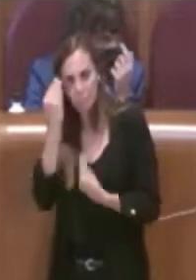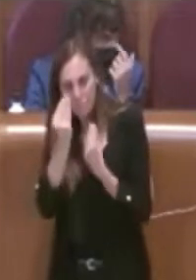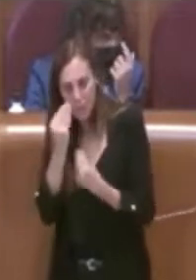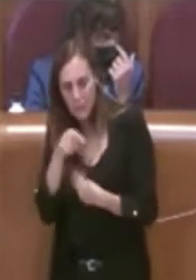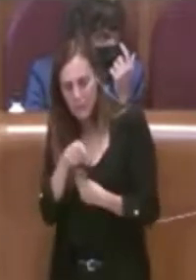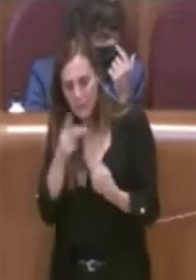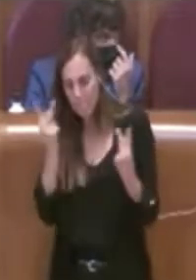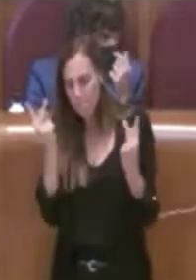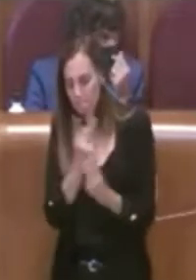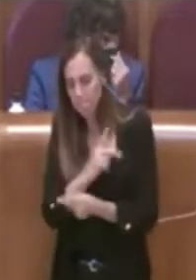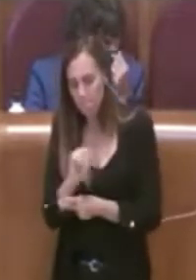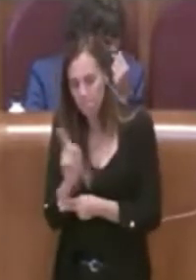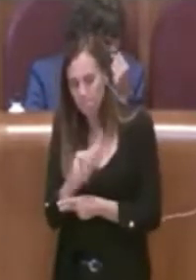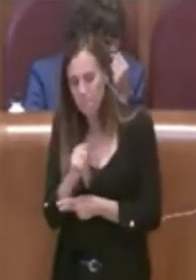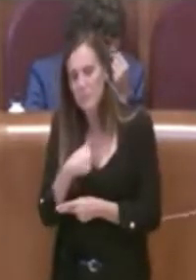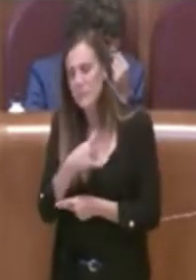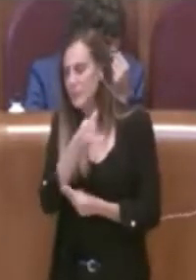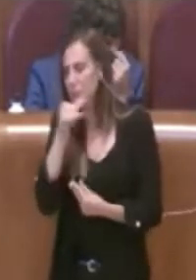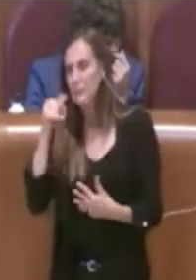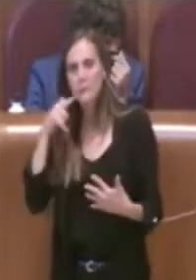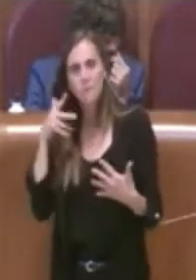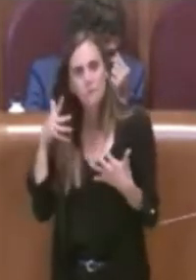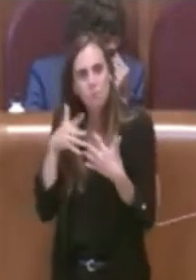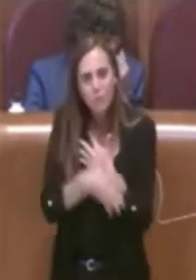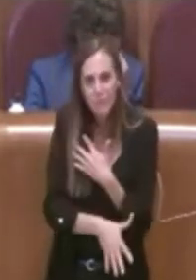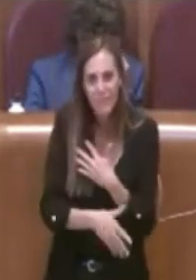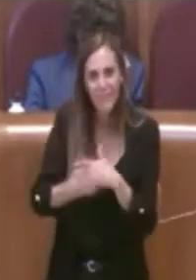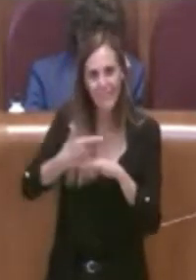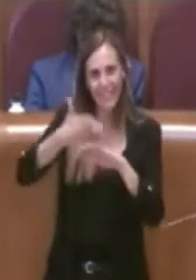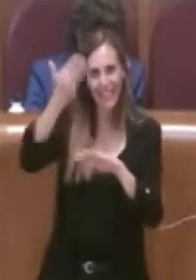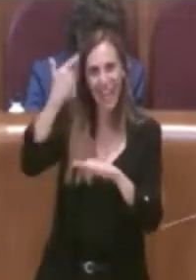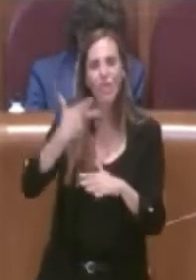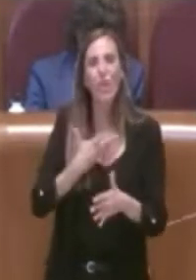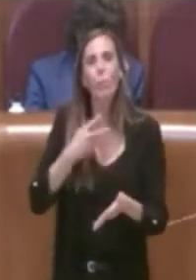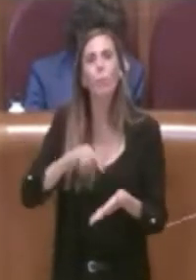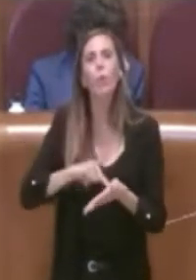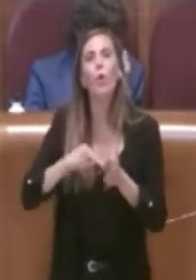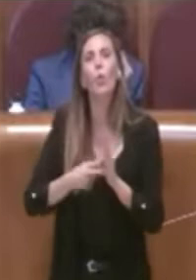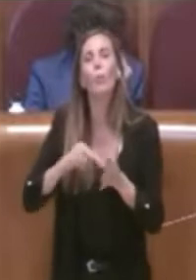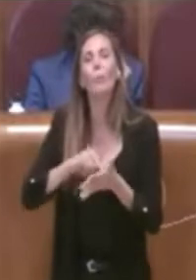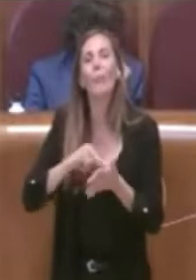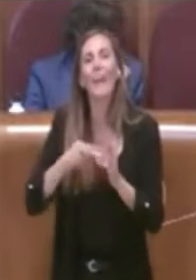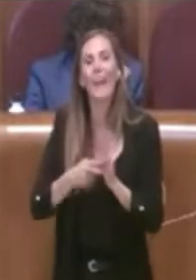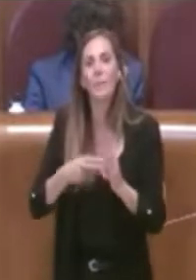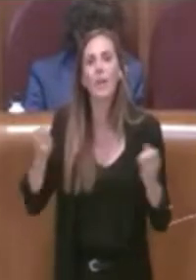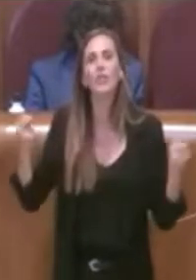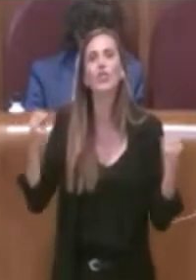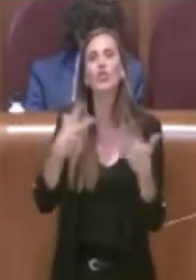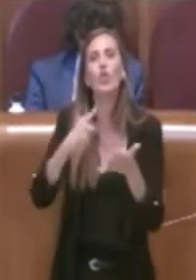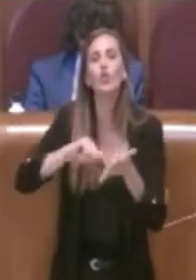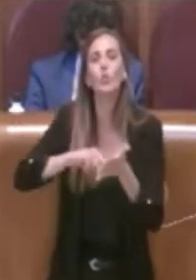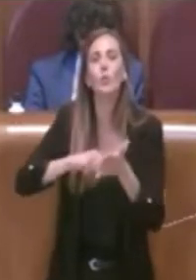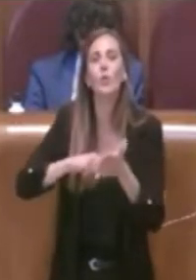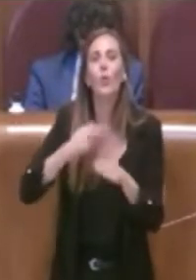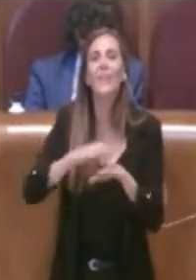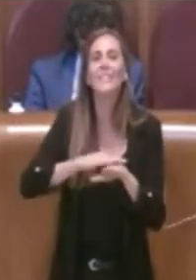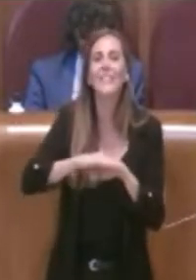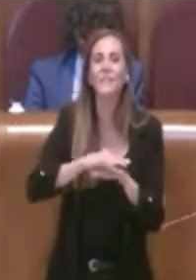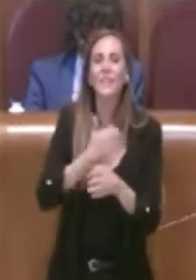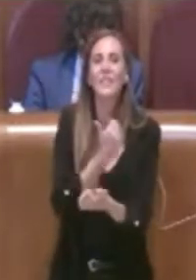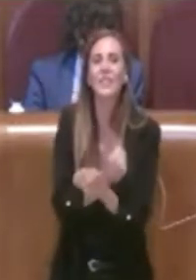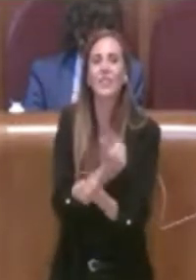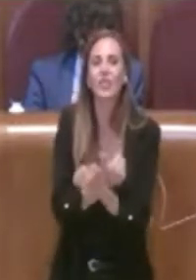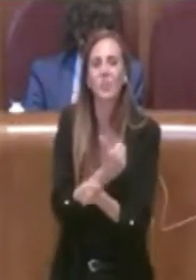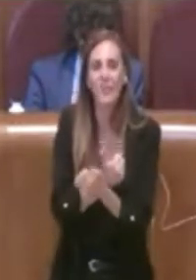tant'è vero che hanno voluto fare degli approfondimenti al tempo c'era un problema con 18 milioni dei servizi cimiteriali alla fine